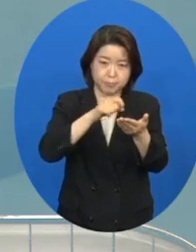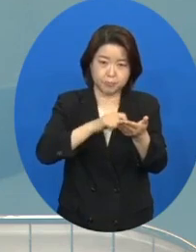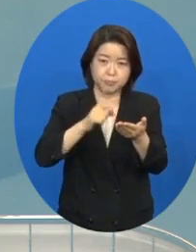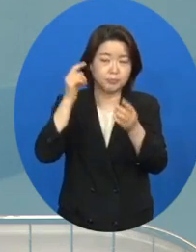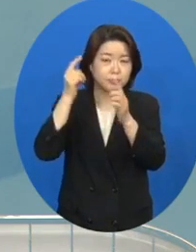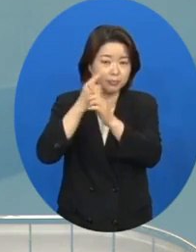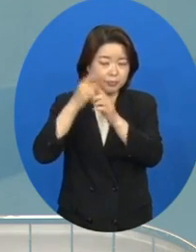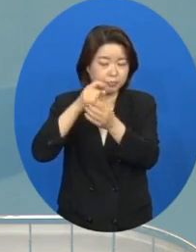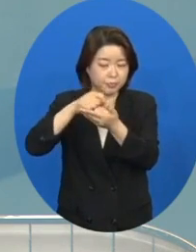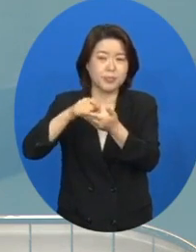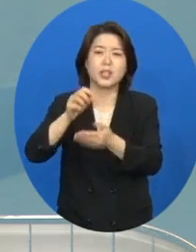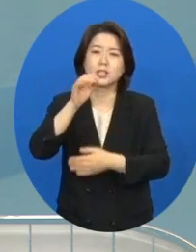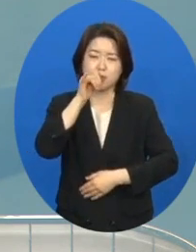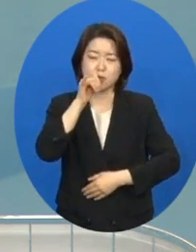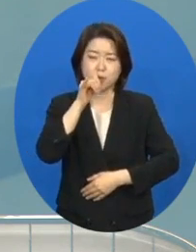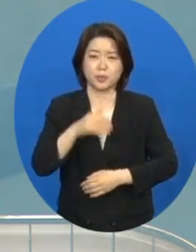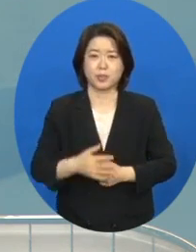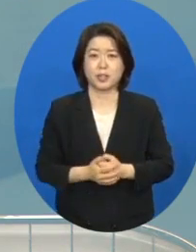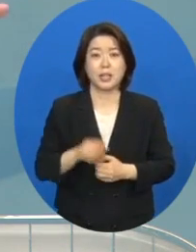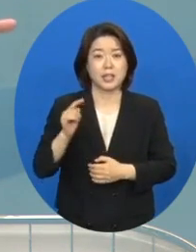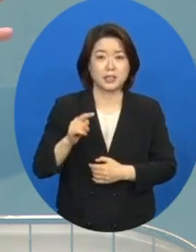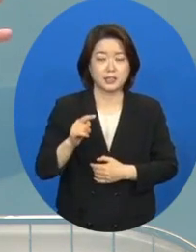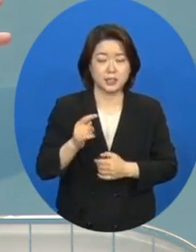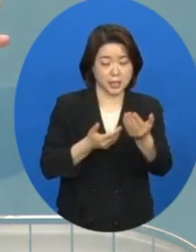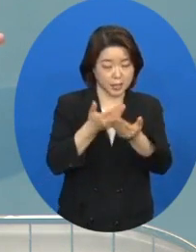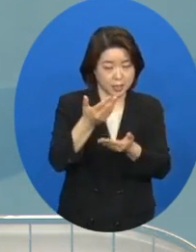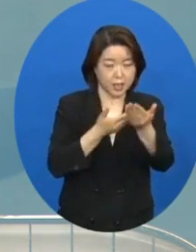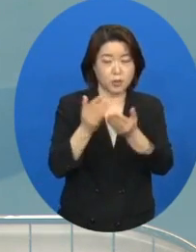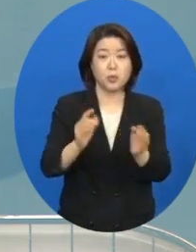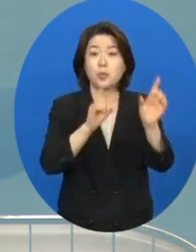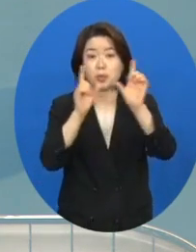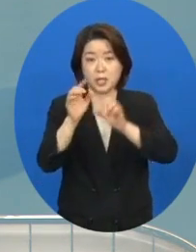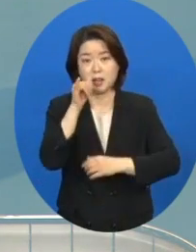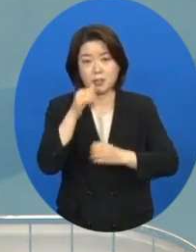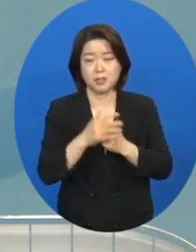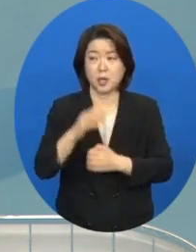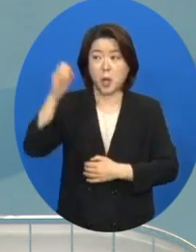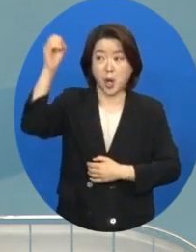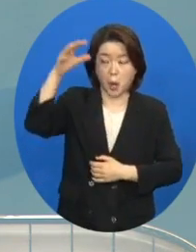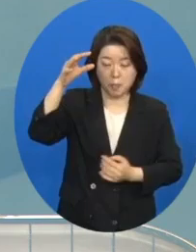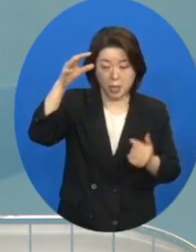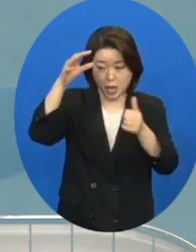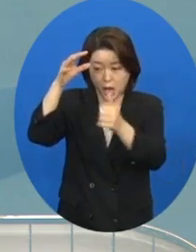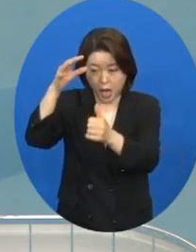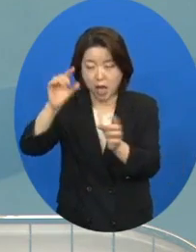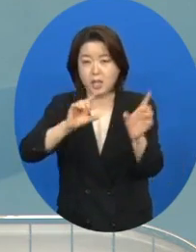일기를 쓰는 거예요. 그것을 나누고 사는 겁니다. 빛 가운데 살려고.